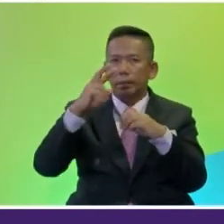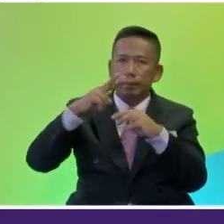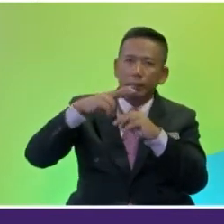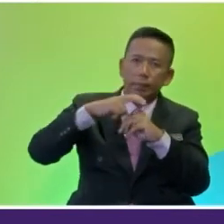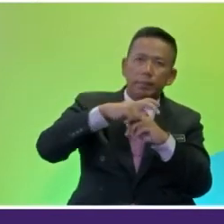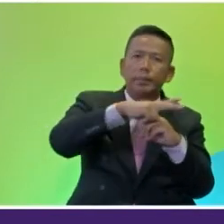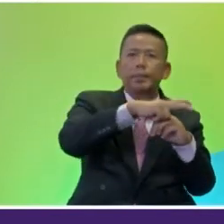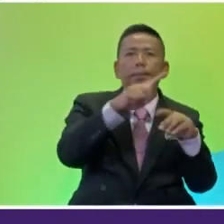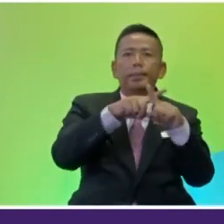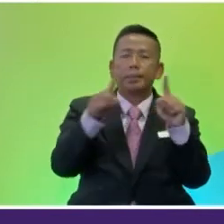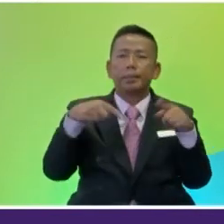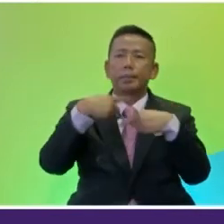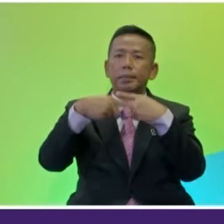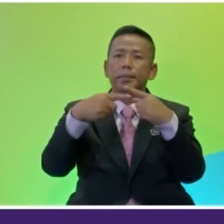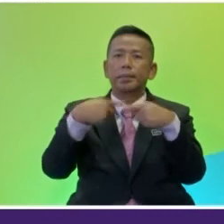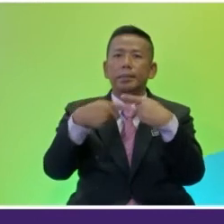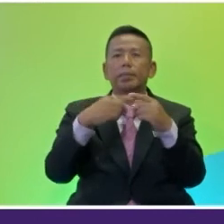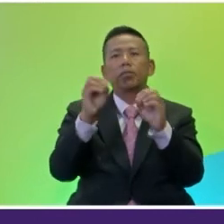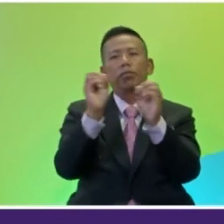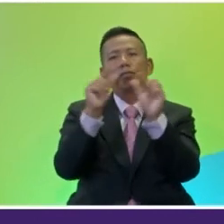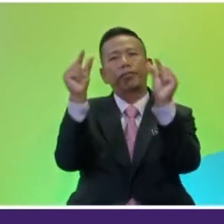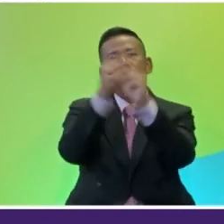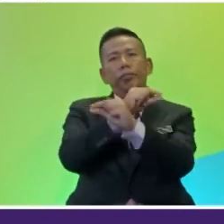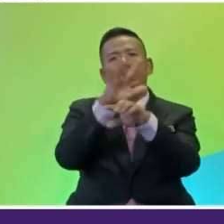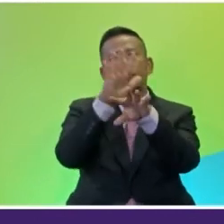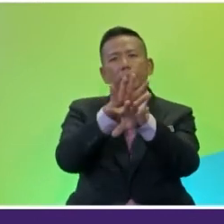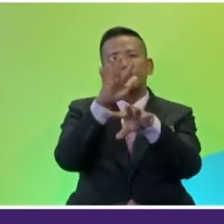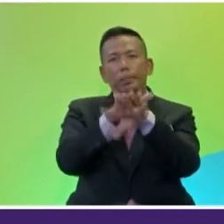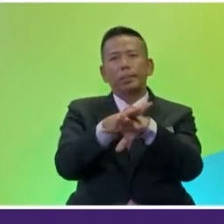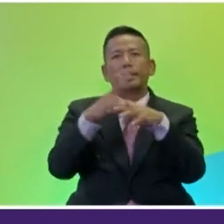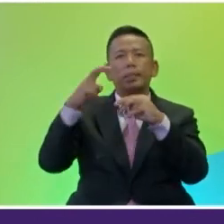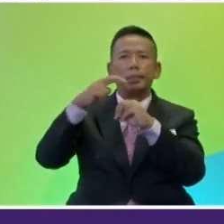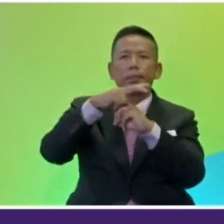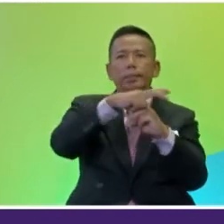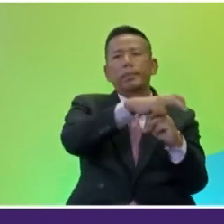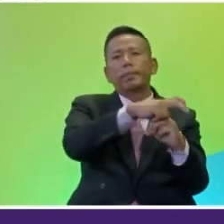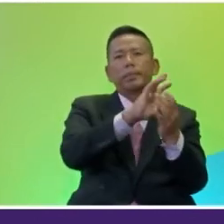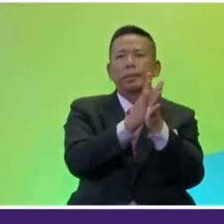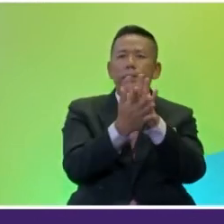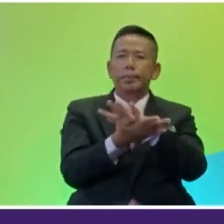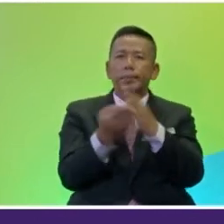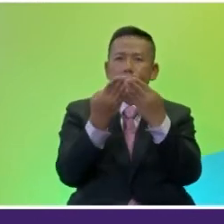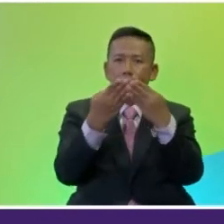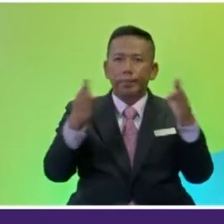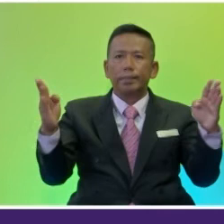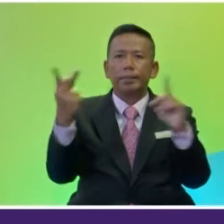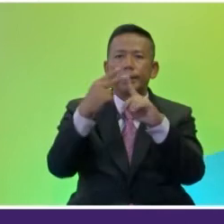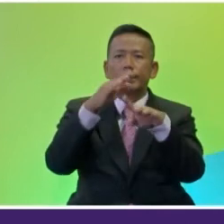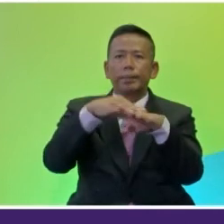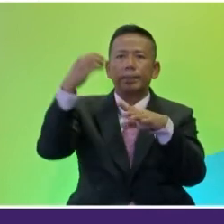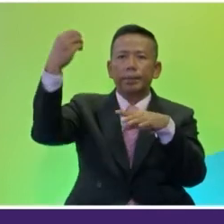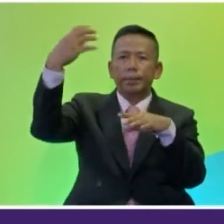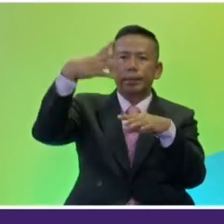Tetapi kalau tiada cahaya banyak mikroorganisme jadi pendendahan kepada cahaya